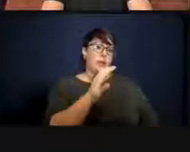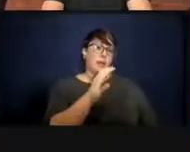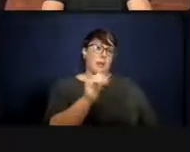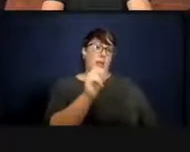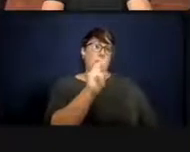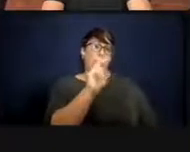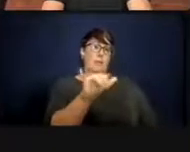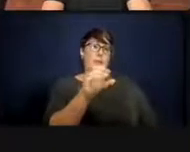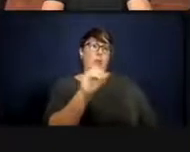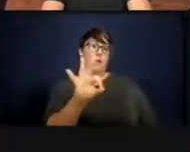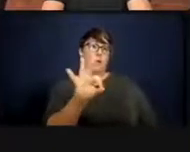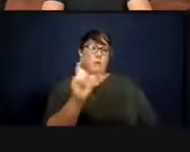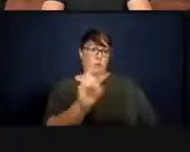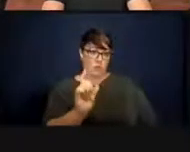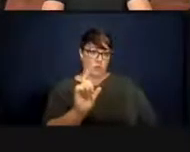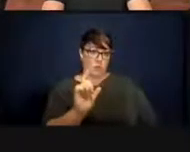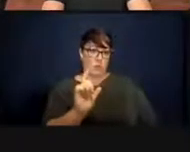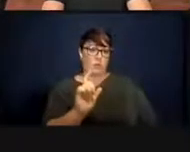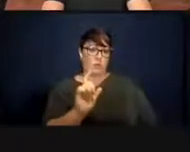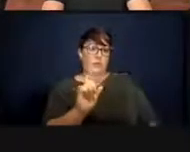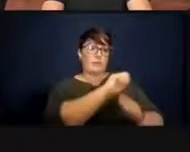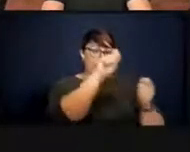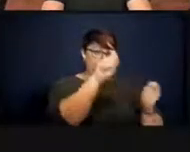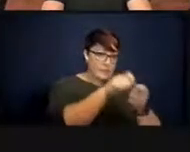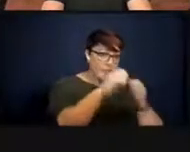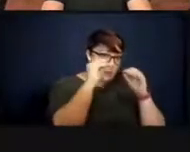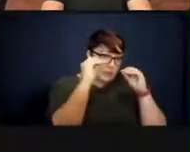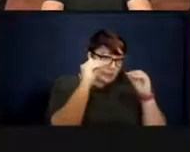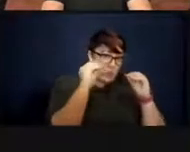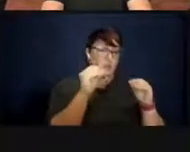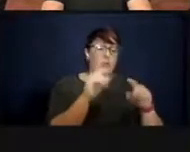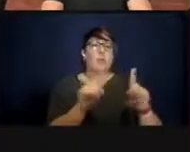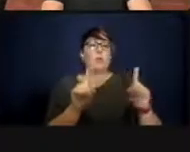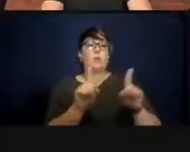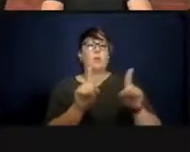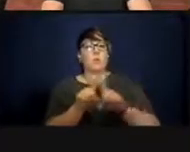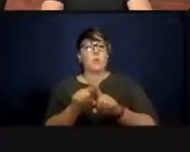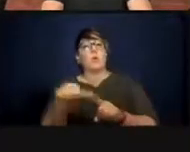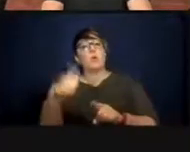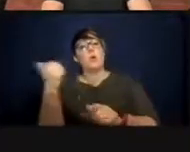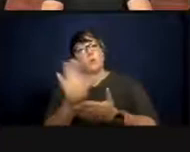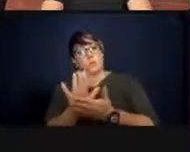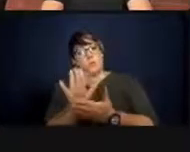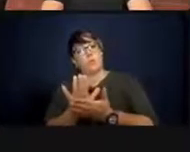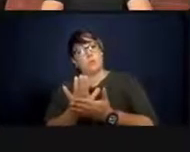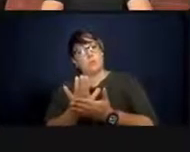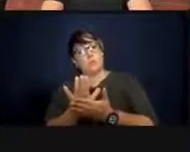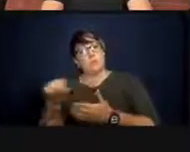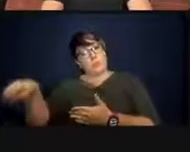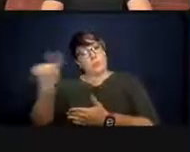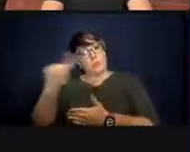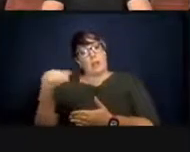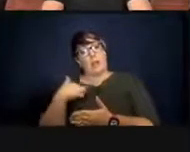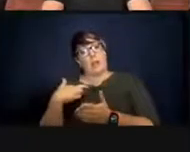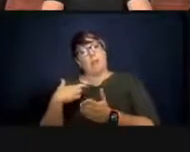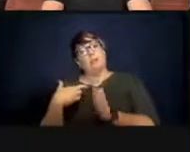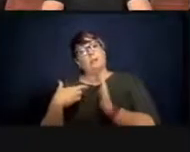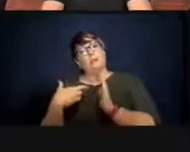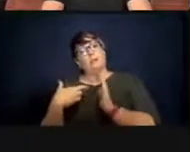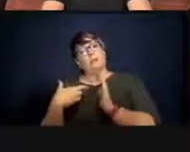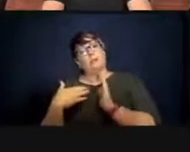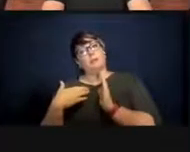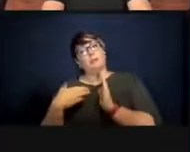Kwa kutumia mbinu mbalimbali kama vile kuwaweka wanafunzi katika vikundi vidogo vidogo ili waweze